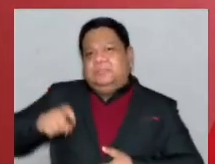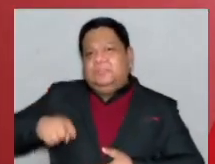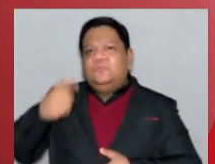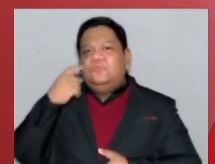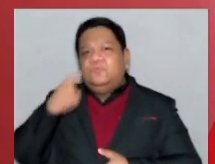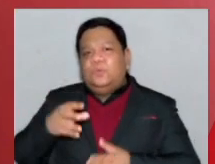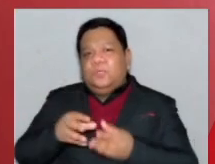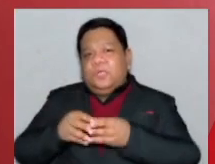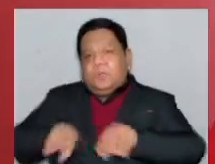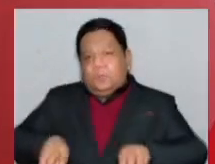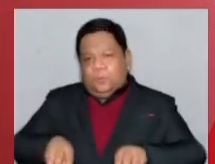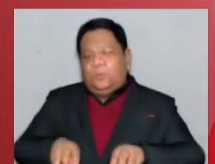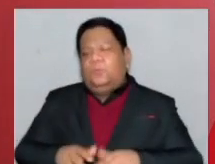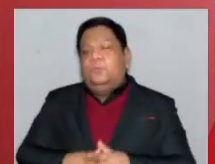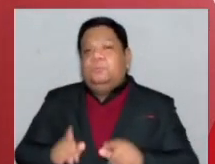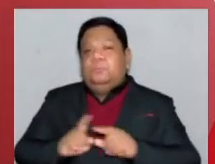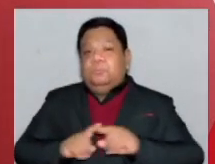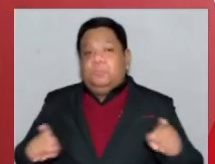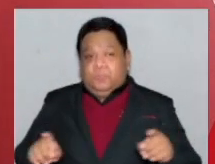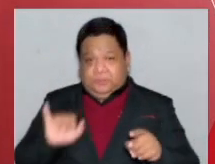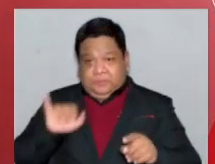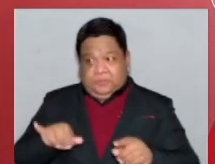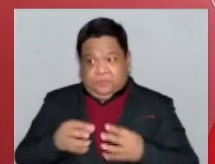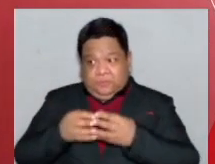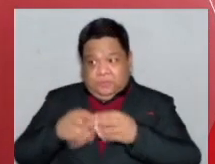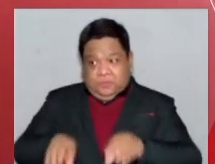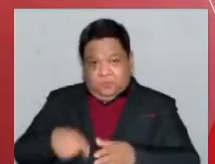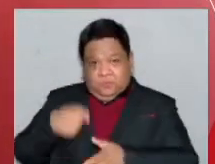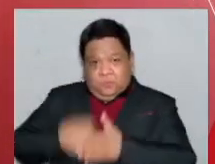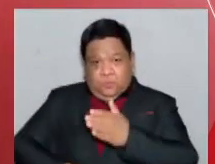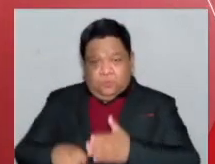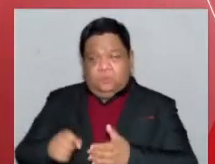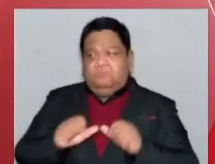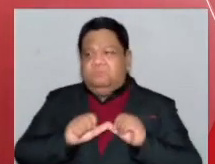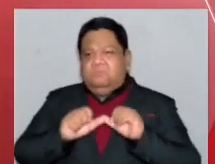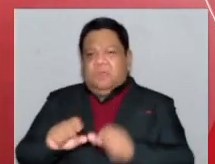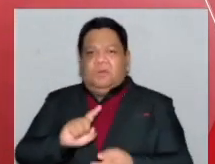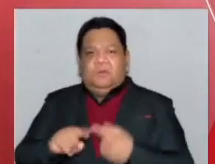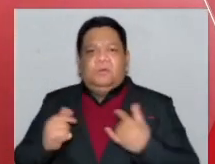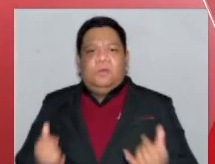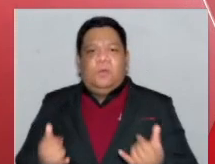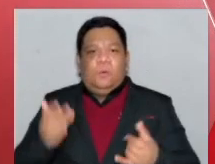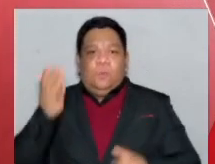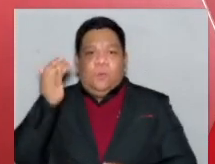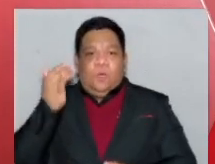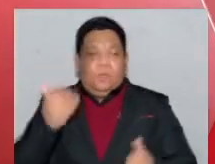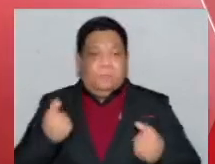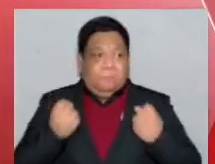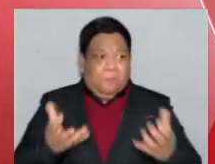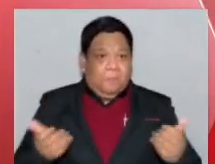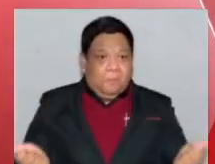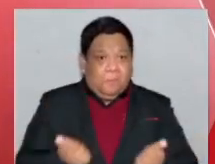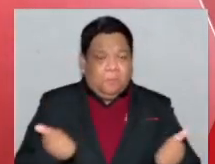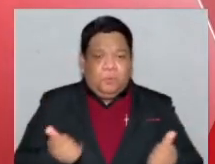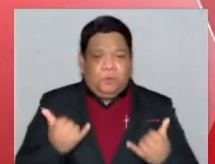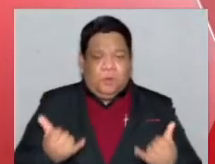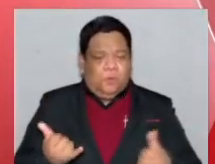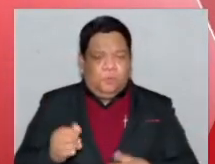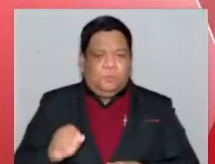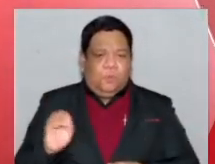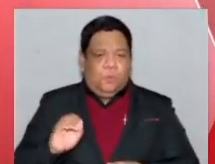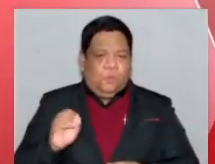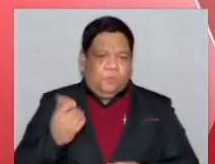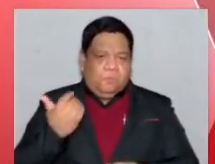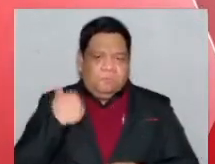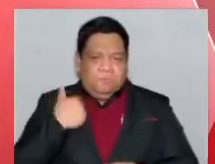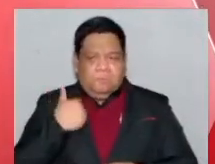na-maintain yung presyo na yan hanggang sa ngayon dahil nga hindi naman ganun karami yung supply ng itlog. Yun nga po kasi sabi ko nga, di ba tapos na yung holiday